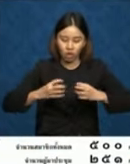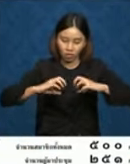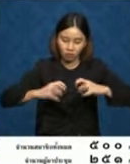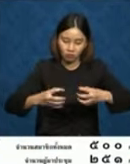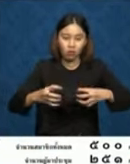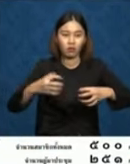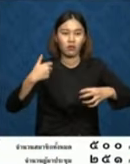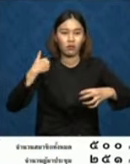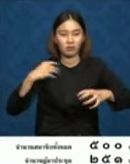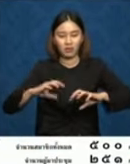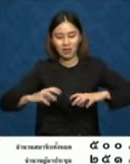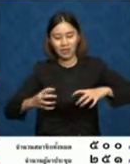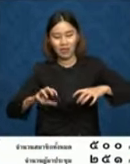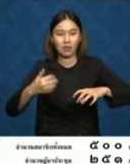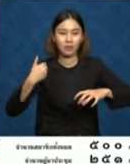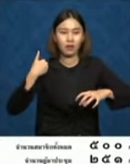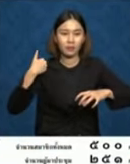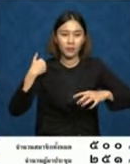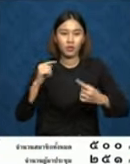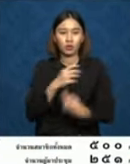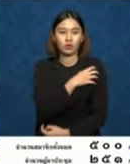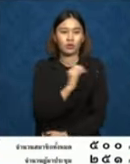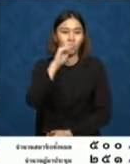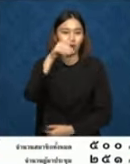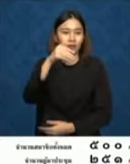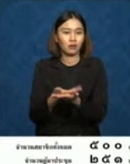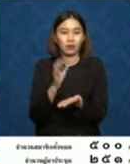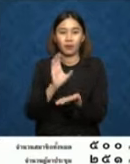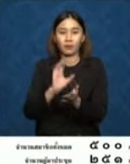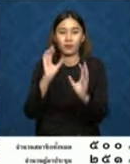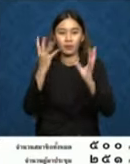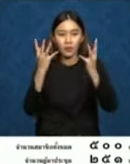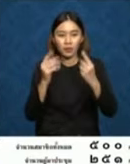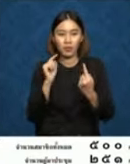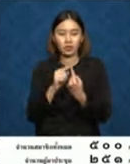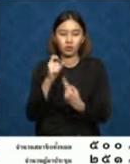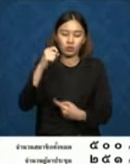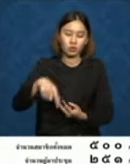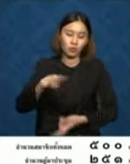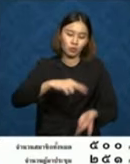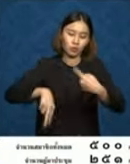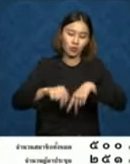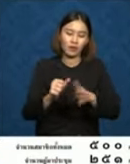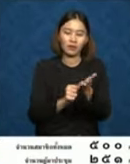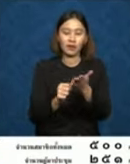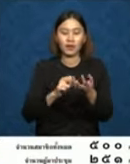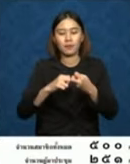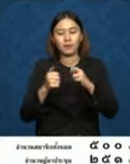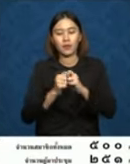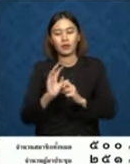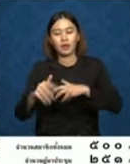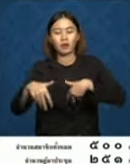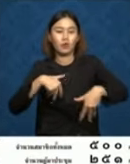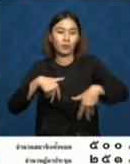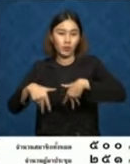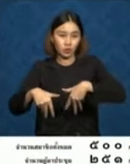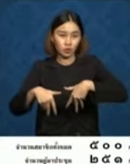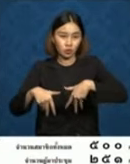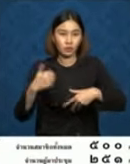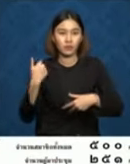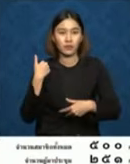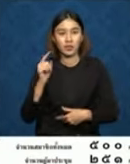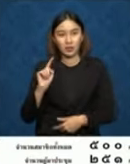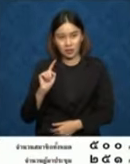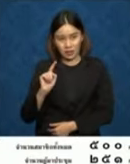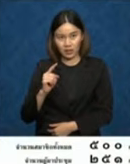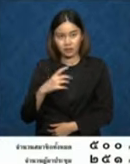ำรุดทรุดโทรมครับเป็นหลุมเป็นบ่อทางเทศบาลขาดแคลนงบประมาณในการซ่อมแซมเพื่อแก้ไขความเดือดร้อนให้กับพี่น้องประชาชนจนกระทั่งมีความ